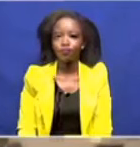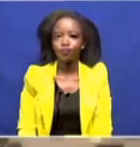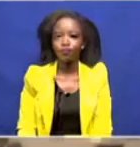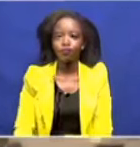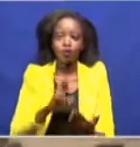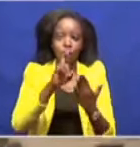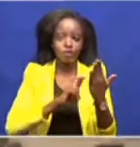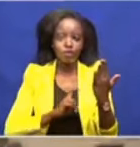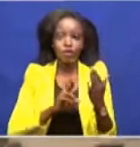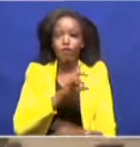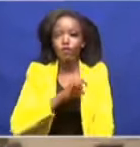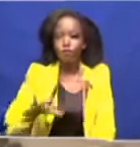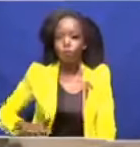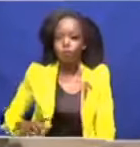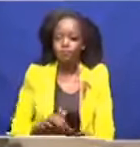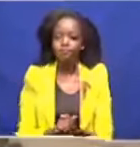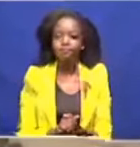Injili ya Bwana.